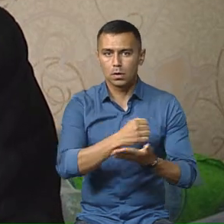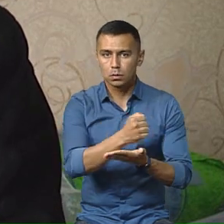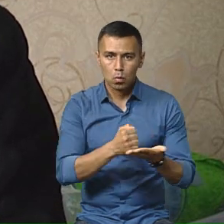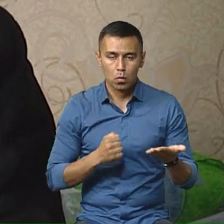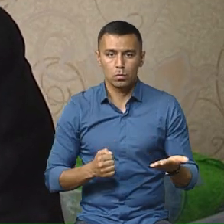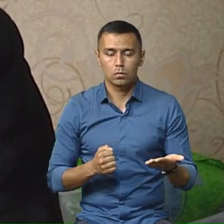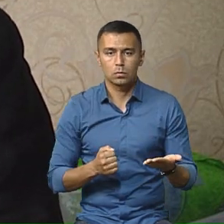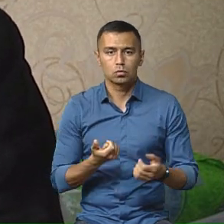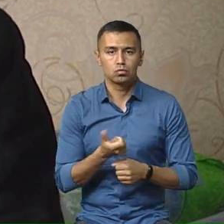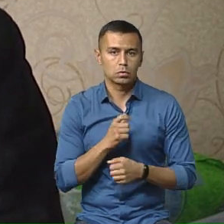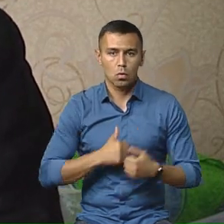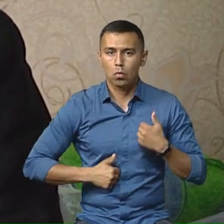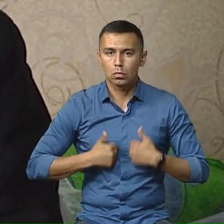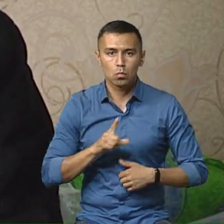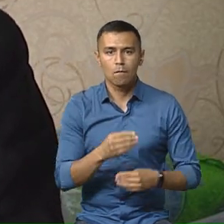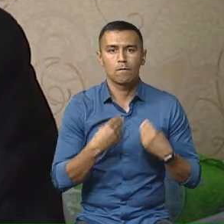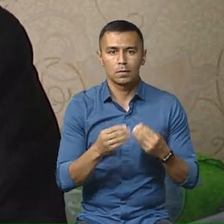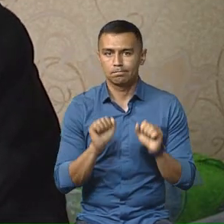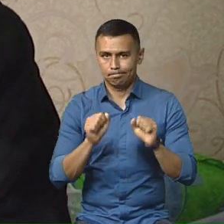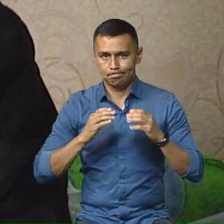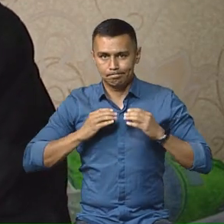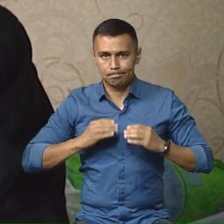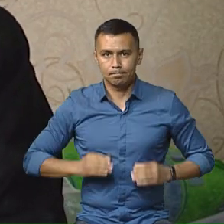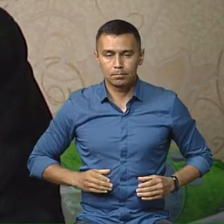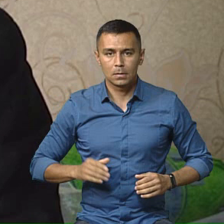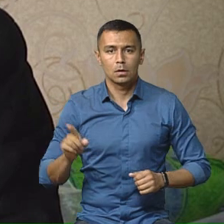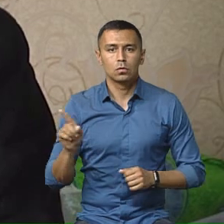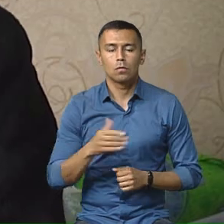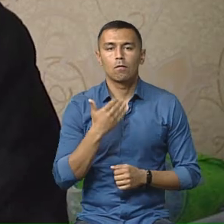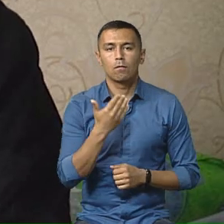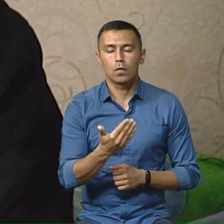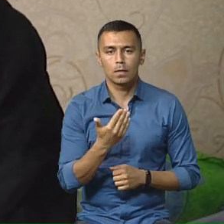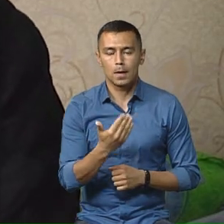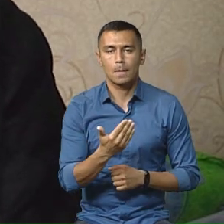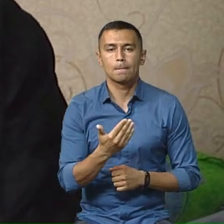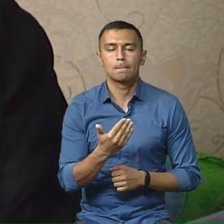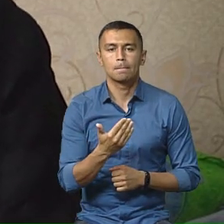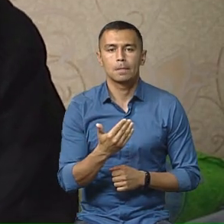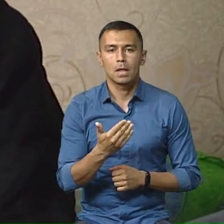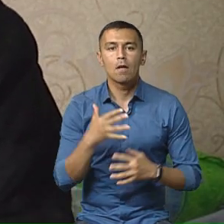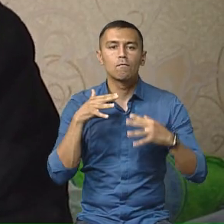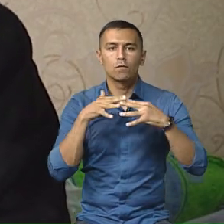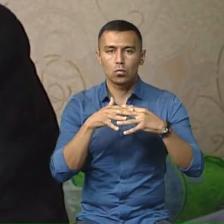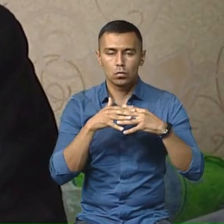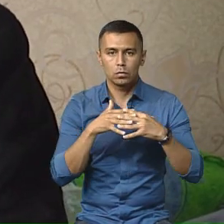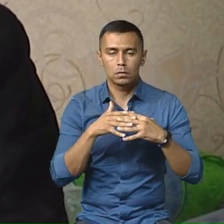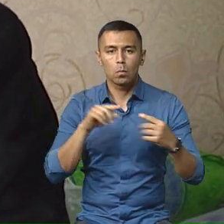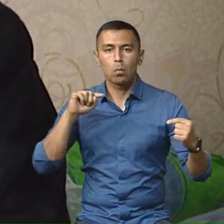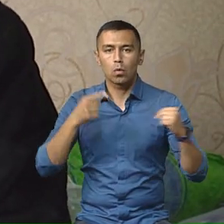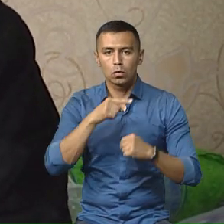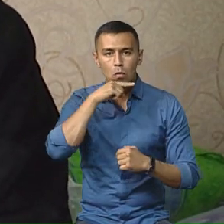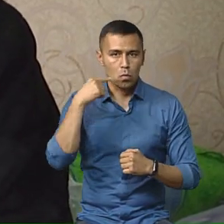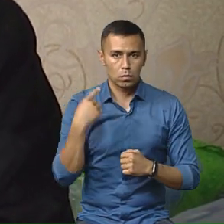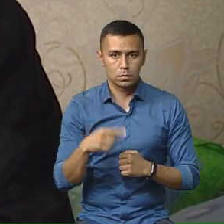оружие, дуже гордився, що йому видали бронік, і що вони, значить, воюють, значить, проти